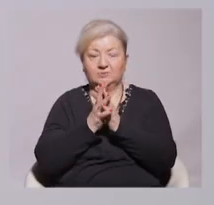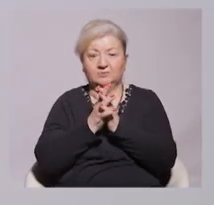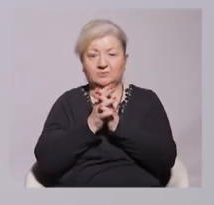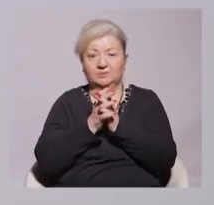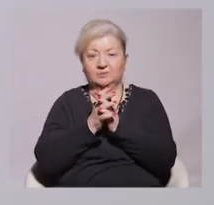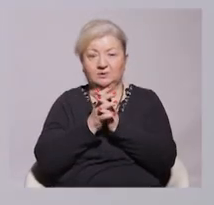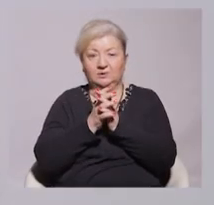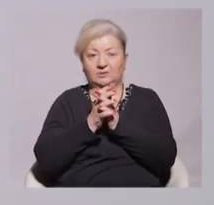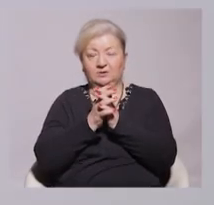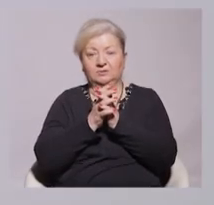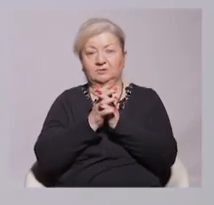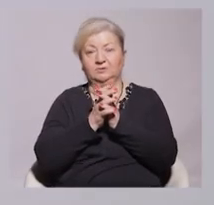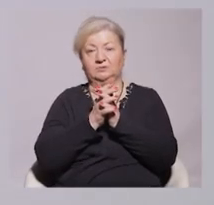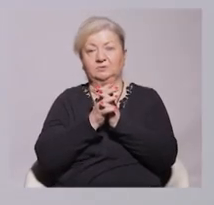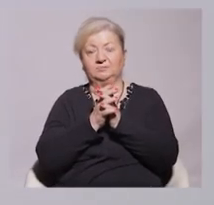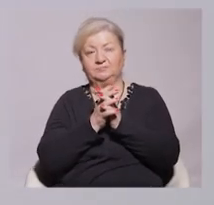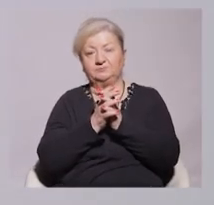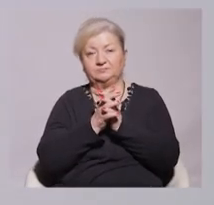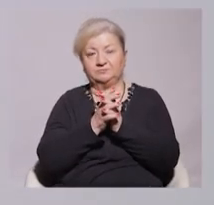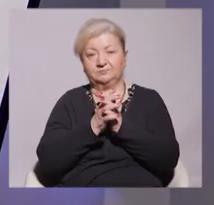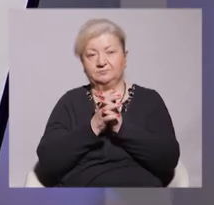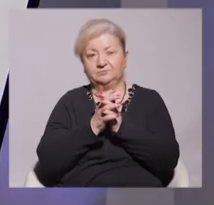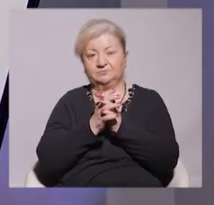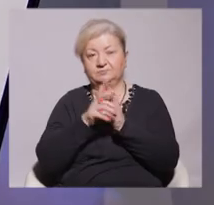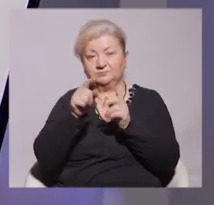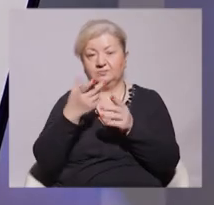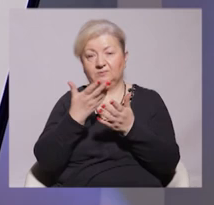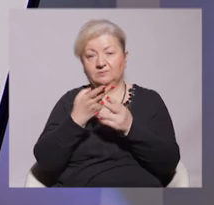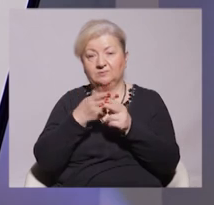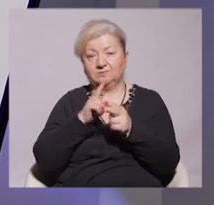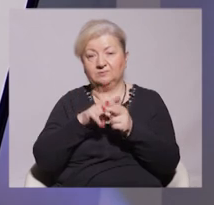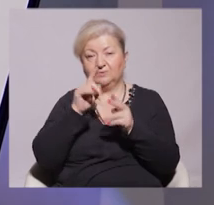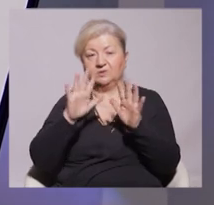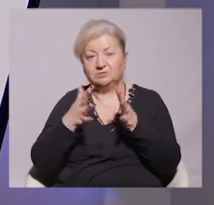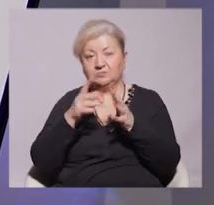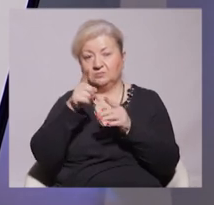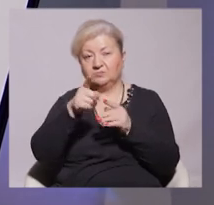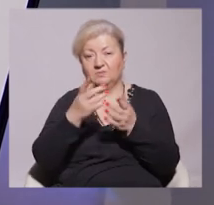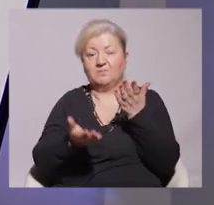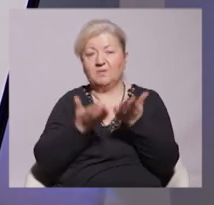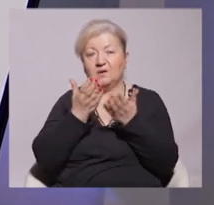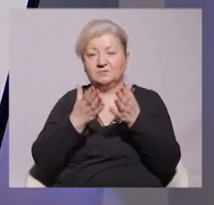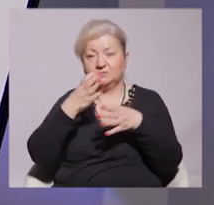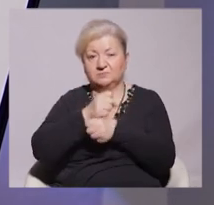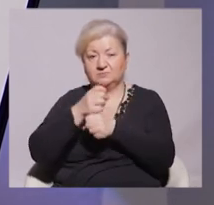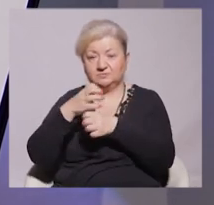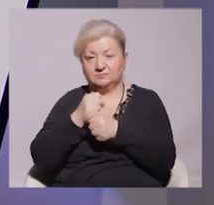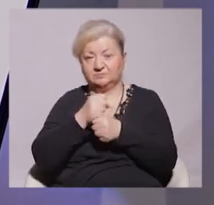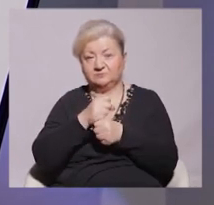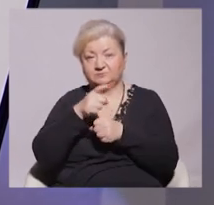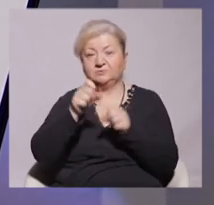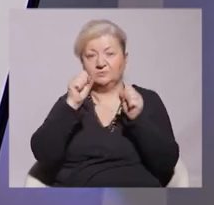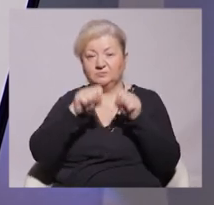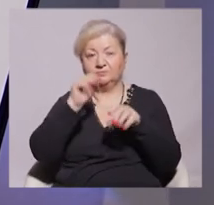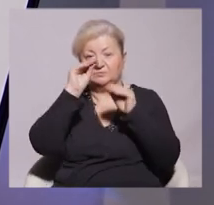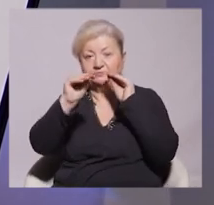ასე ვთქვათ, პოტენციური ენერგია და ამ შემთხვევაში მასები შეგვეკვეცა ჩვენ